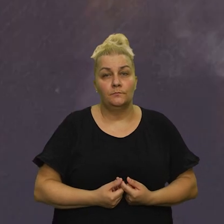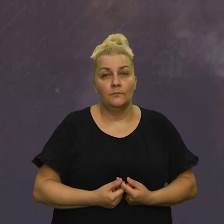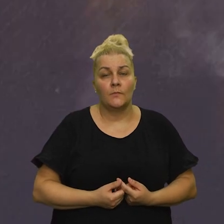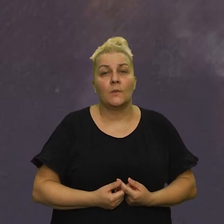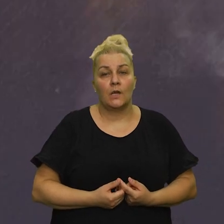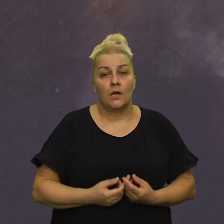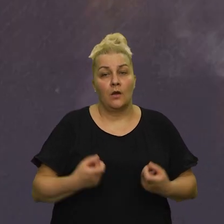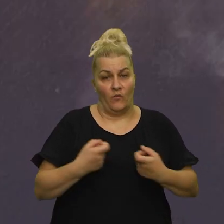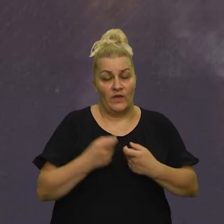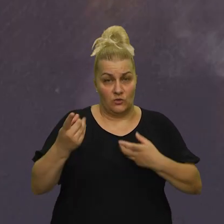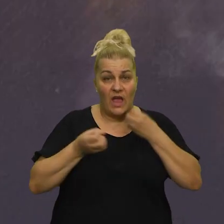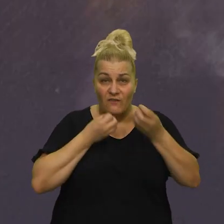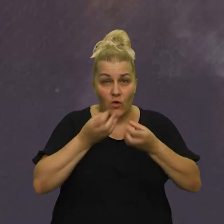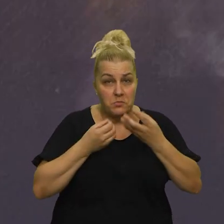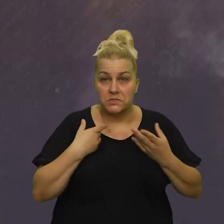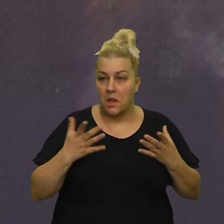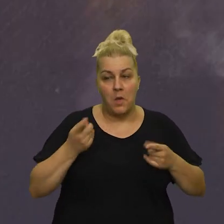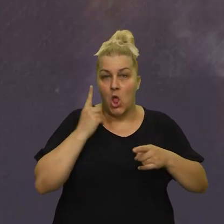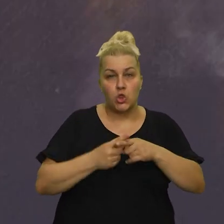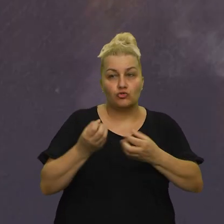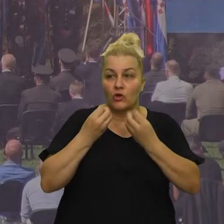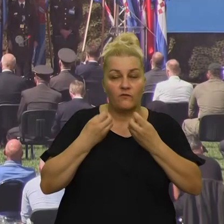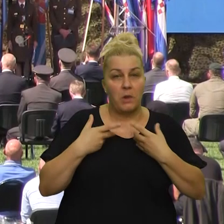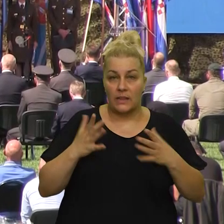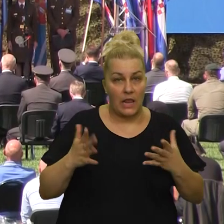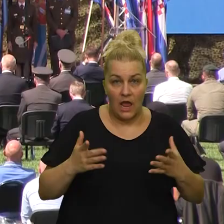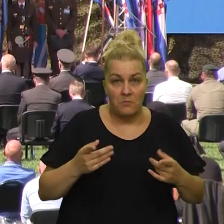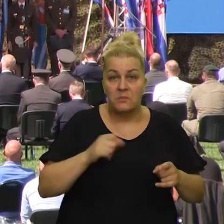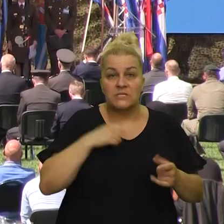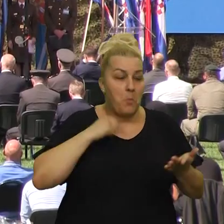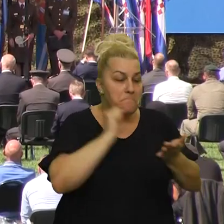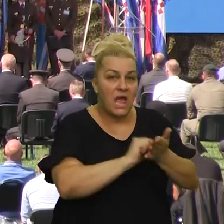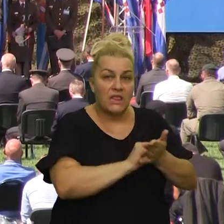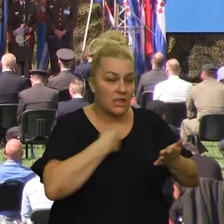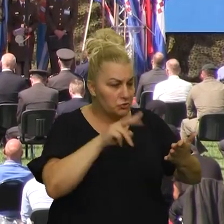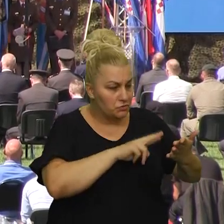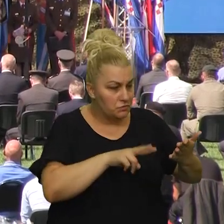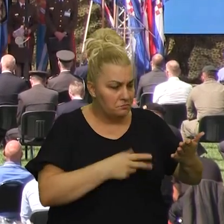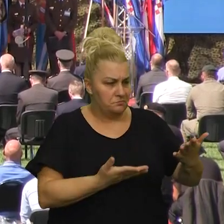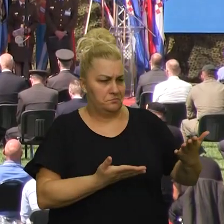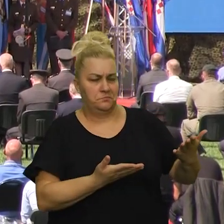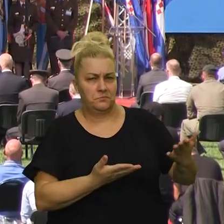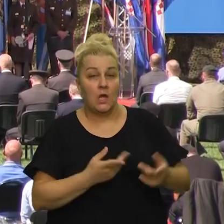Što se tiče ti informacija, baš neke nema, ali ono sve iz medija. Predsjednik se po meni